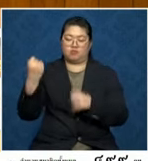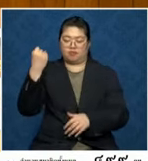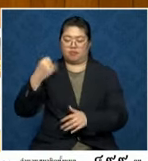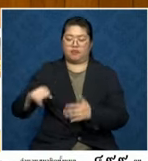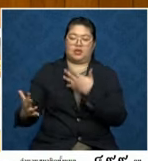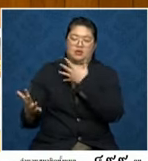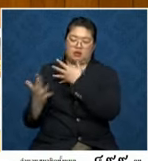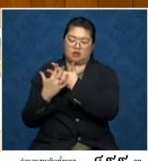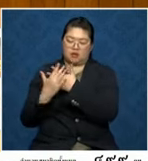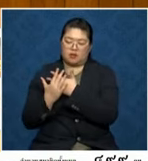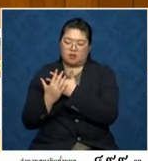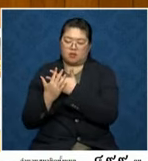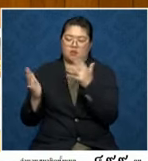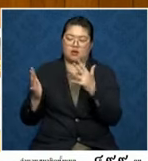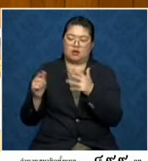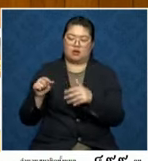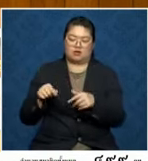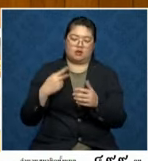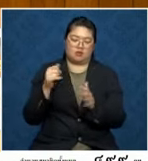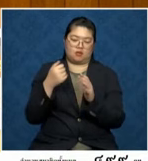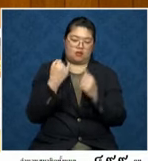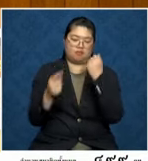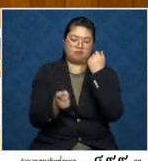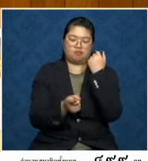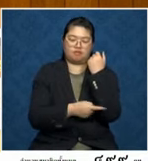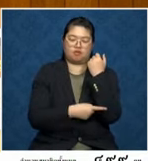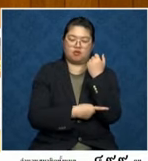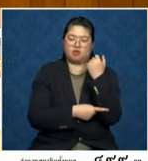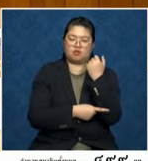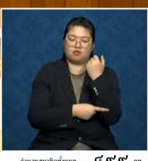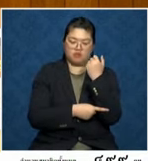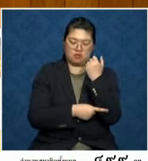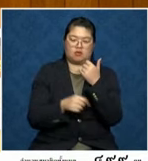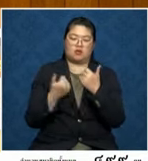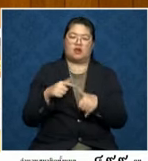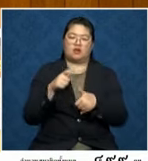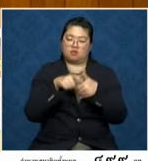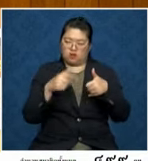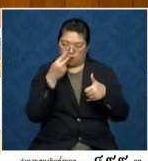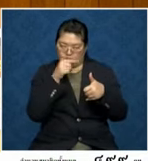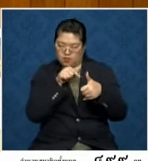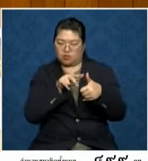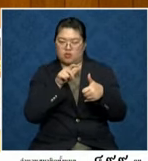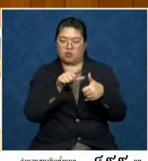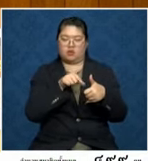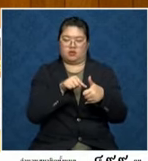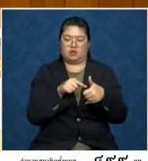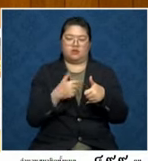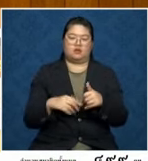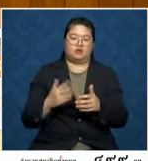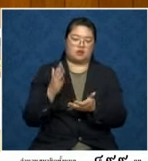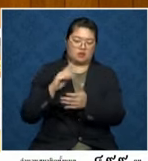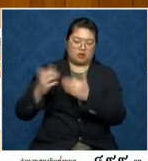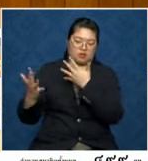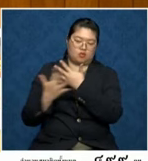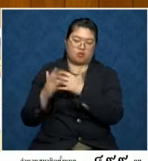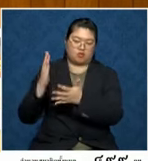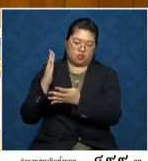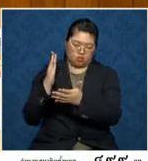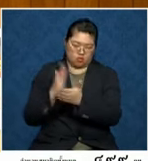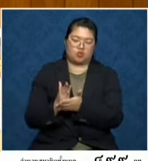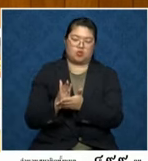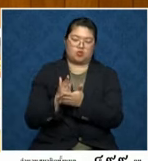คุกในความผิดตามกฎหมายนี้และอยู่ระหว่างคุมประพฤติและพักโทษโดยเร็วและวิธีการคำนวณโทษจ